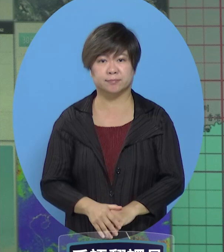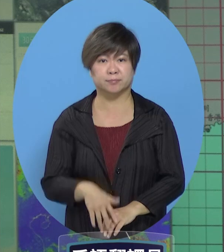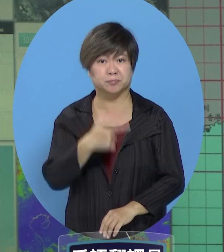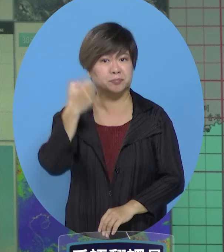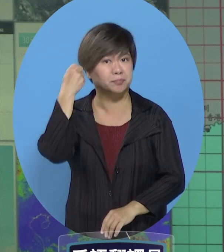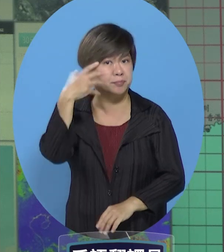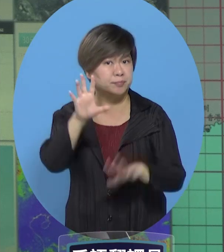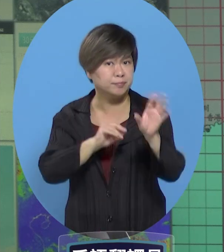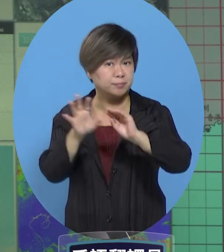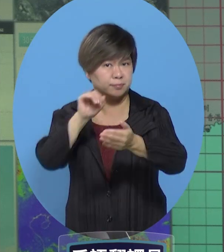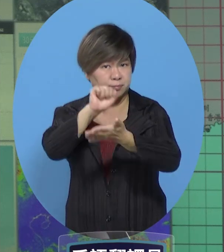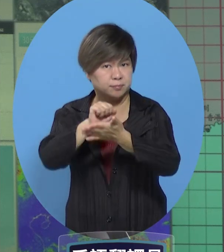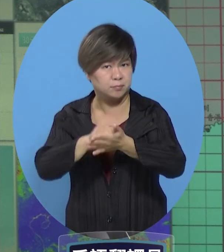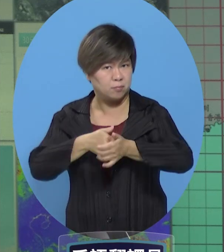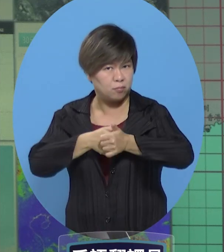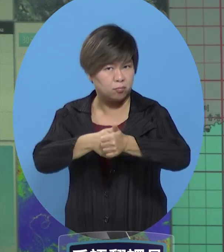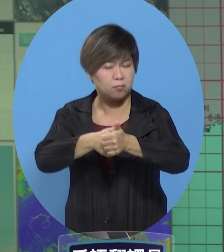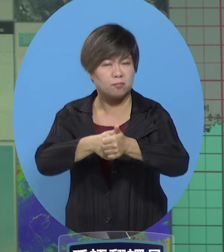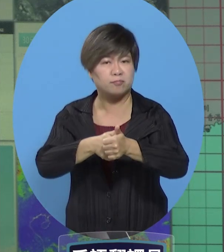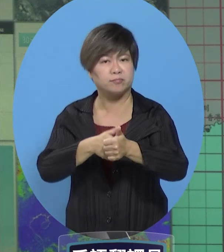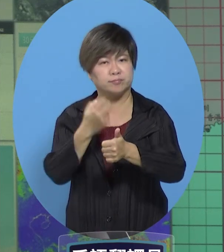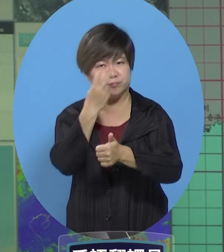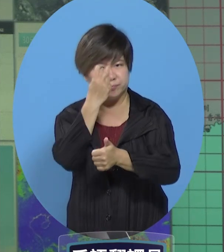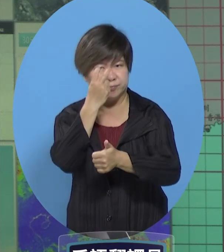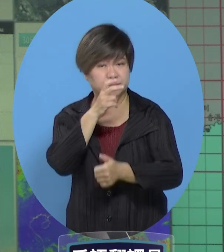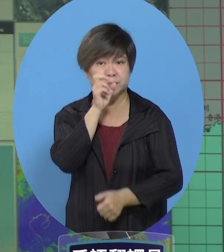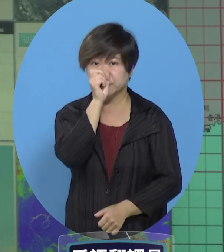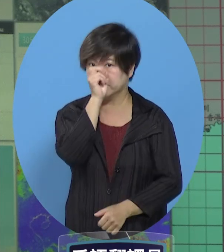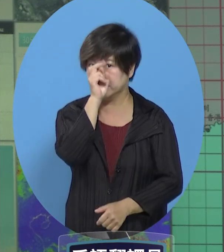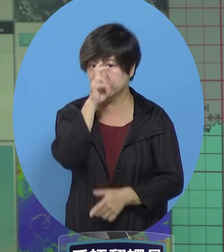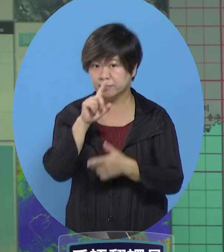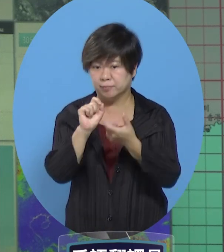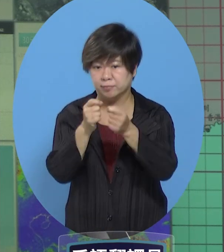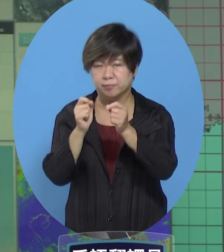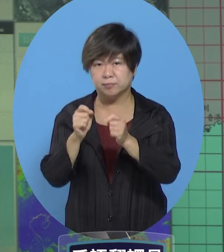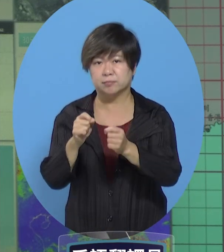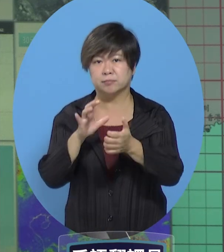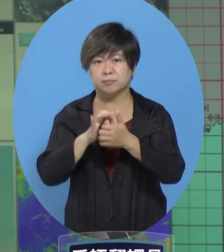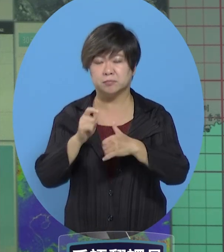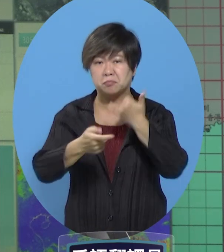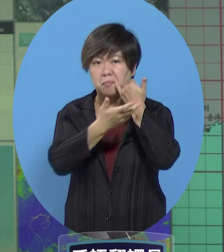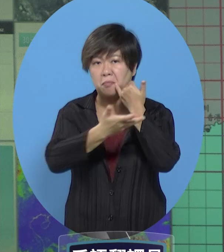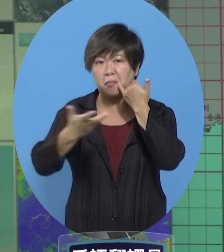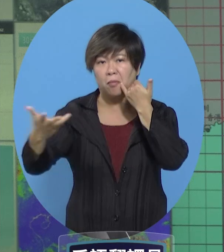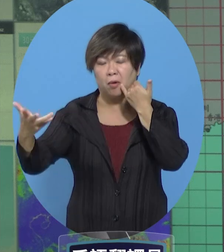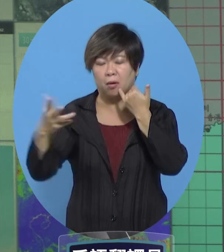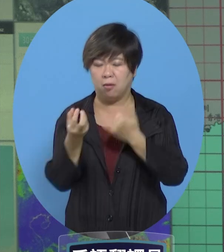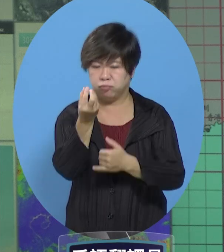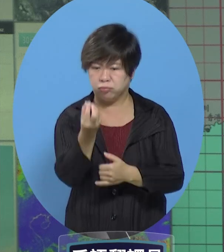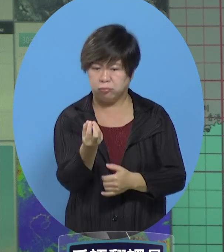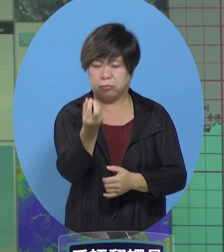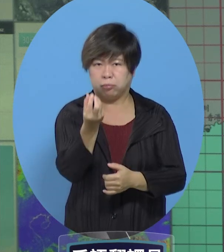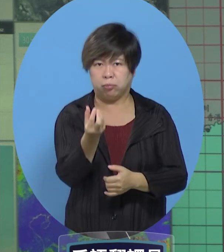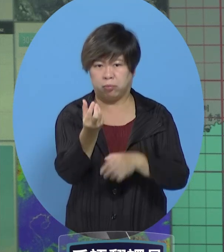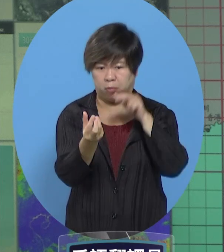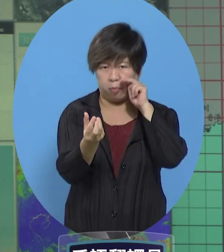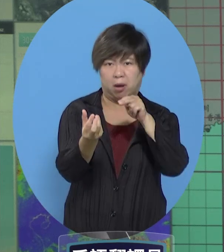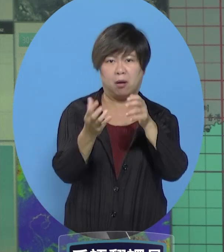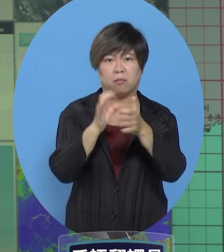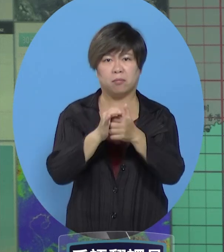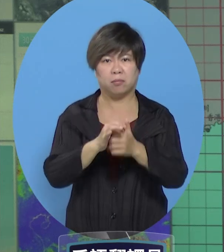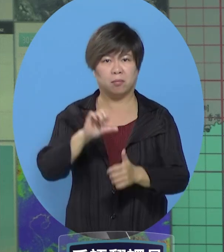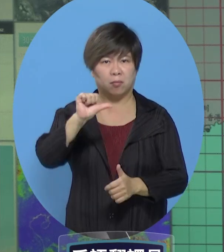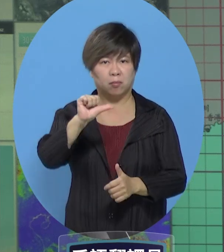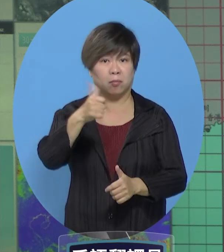测资料显示，在宜兰附近的浮标资料已经观测到了5到6公尺